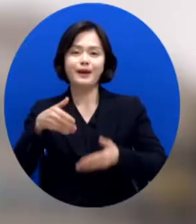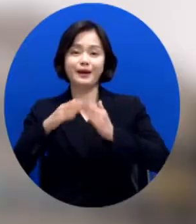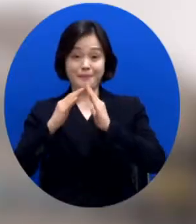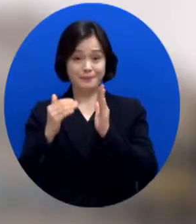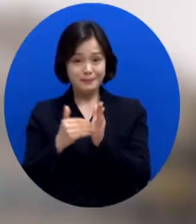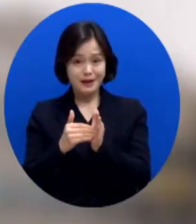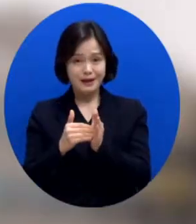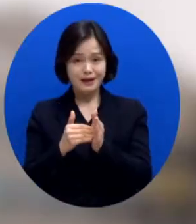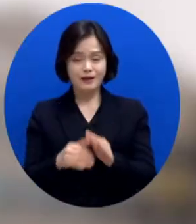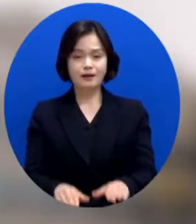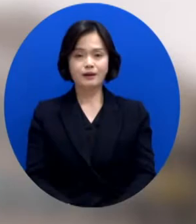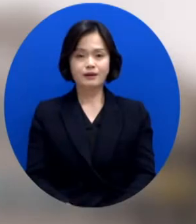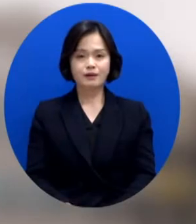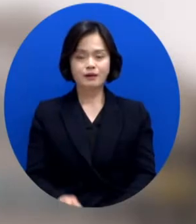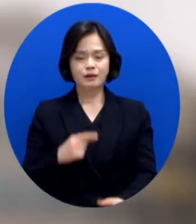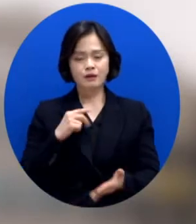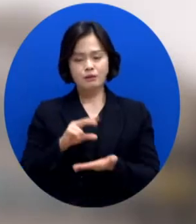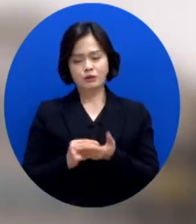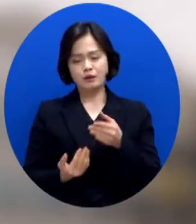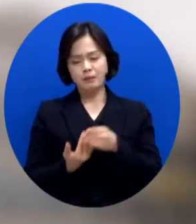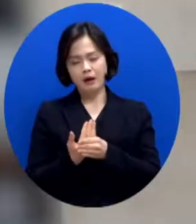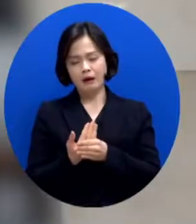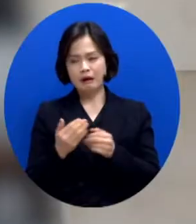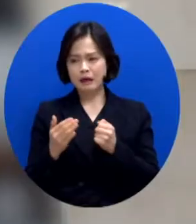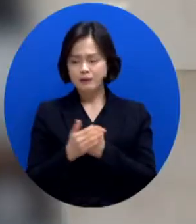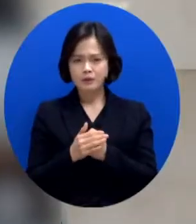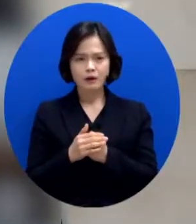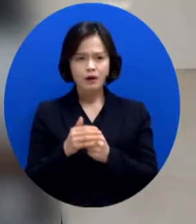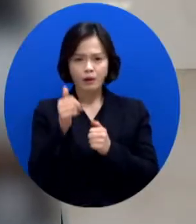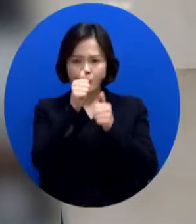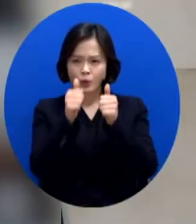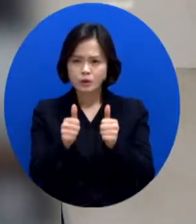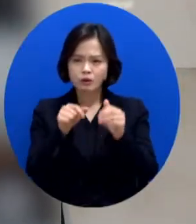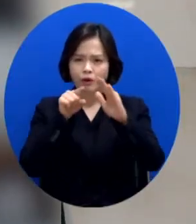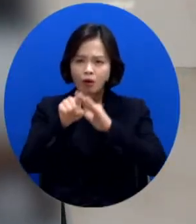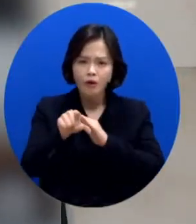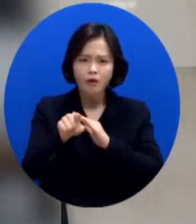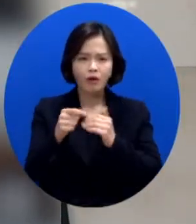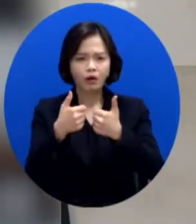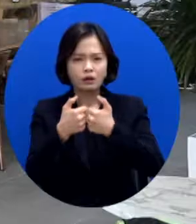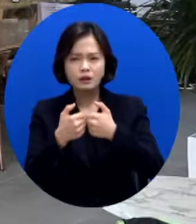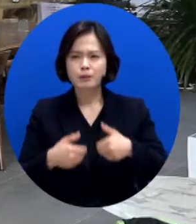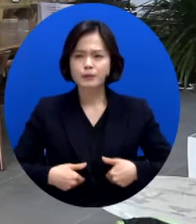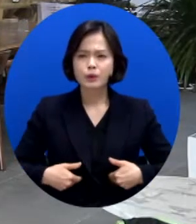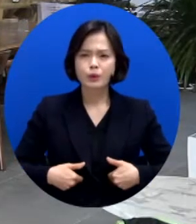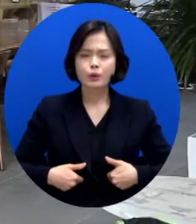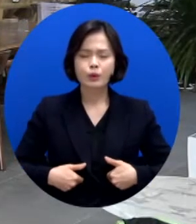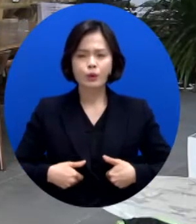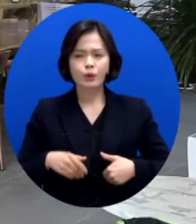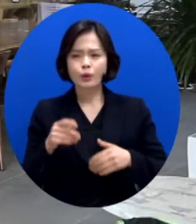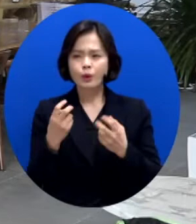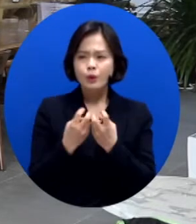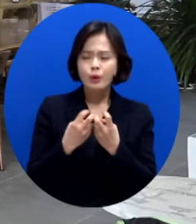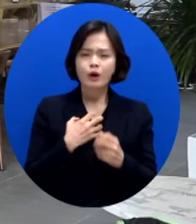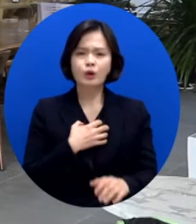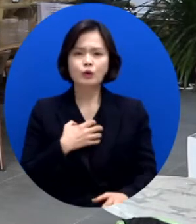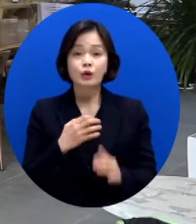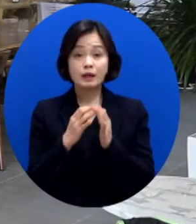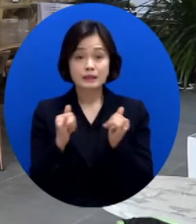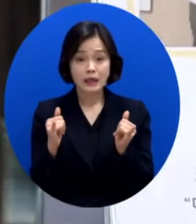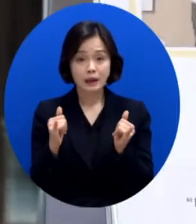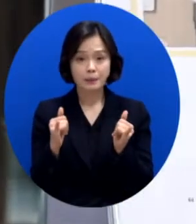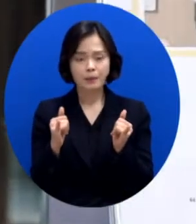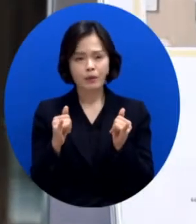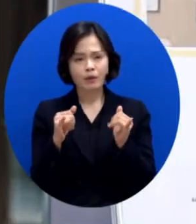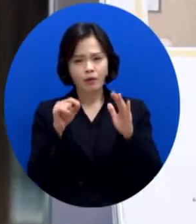피치 못할 사정 때문에 가고 싶지 않아도 가야 하는 낯설고 어색한 변호사 사무실들. 시민들은 빌딩 1층에 위치한